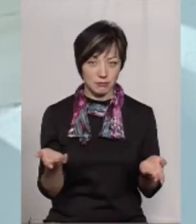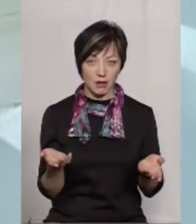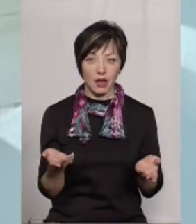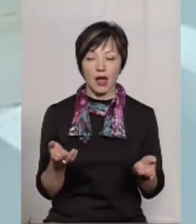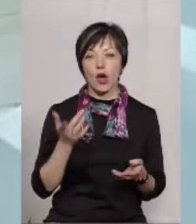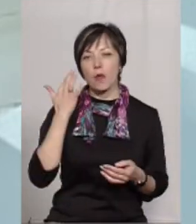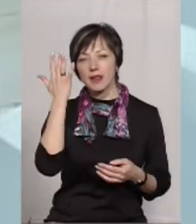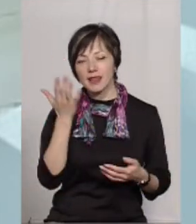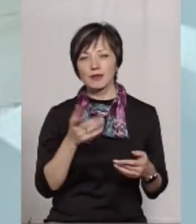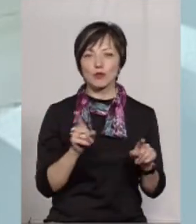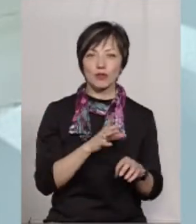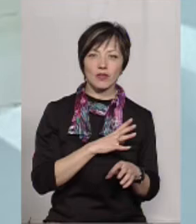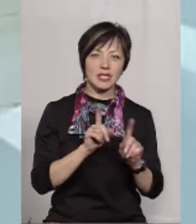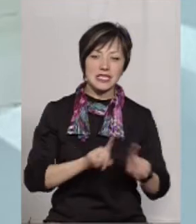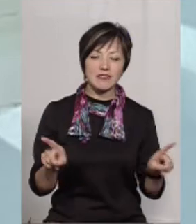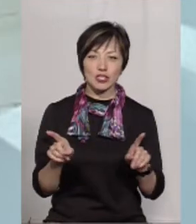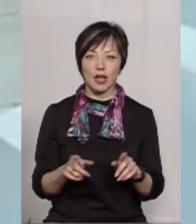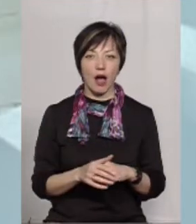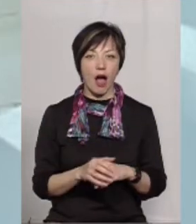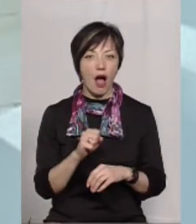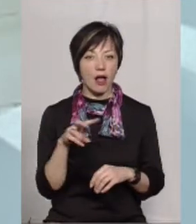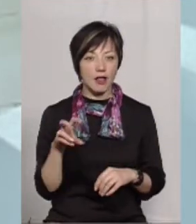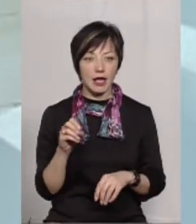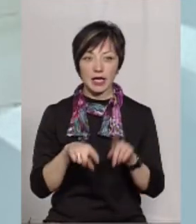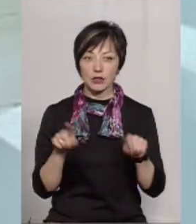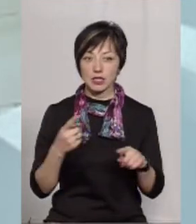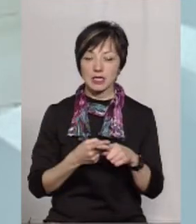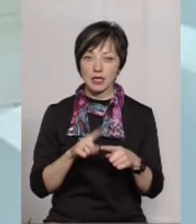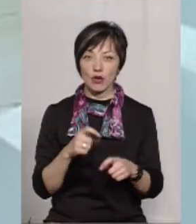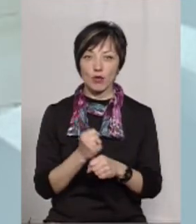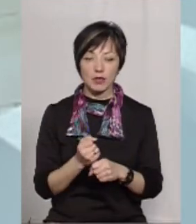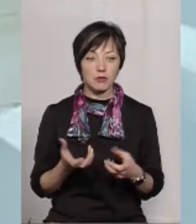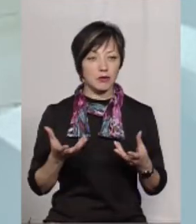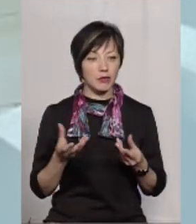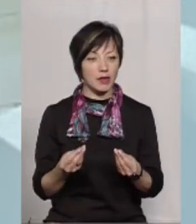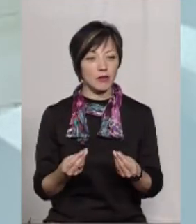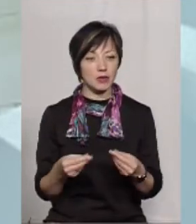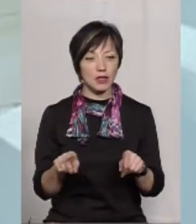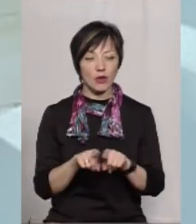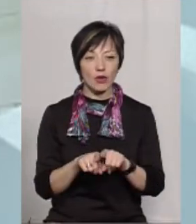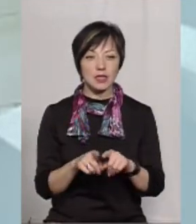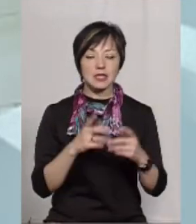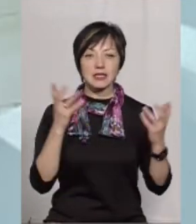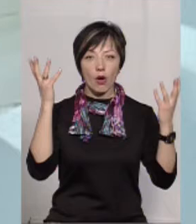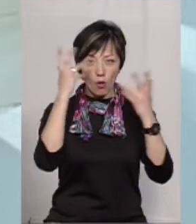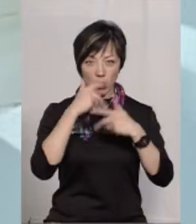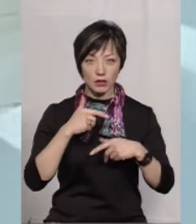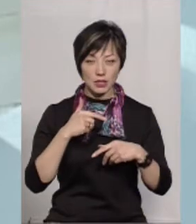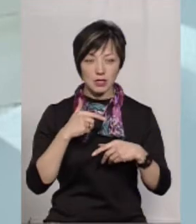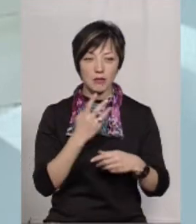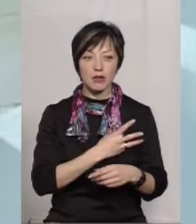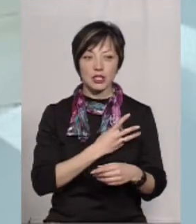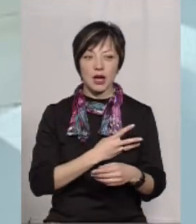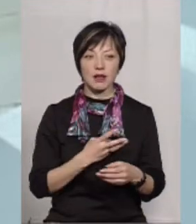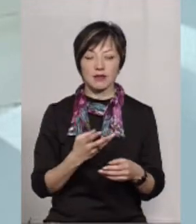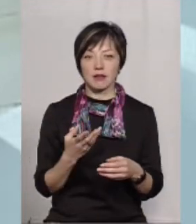таке, якась романтизм, щоб був щось таке незвичне. Але іноді це робиться під впливом такого закоханості,